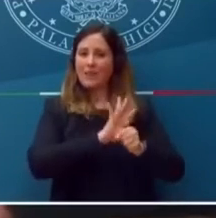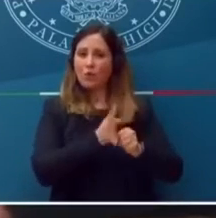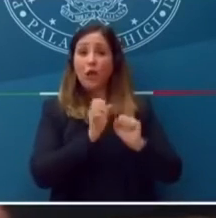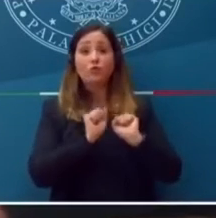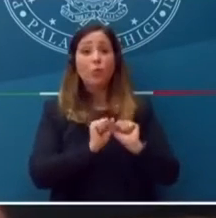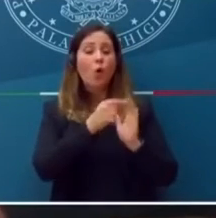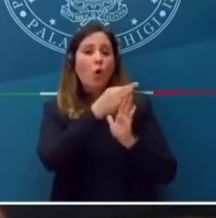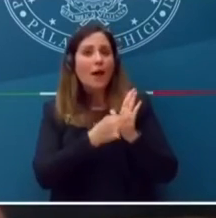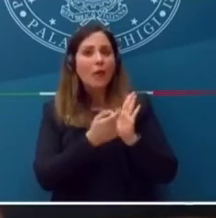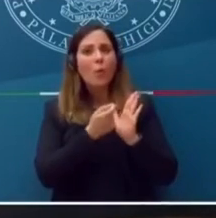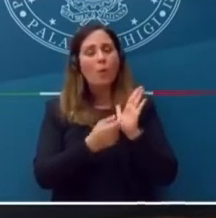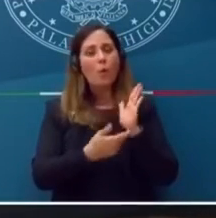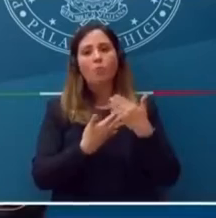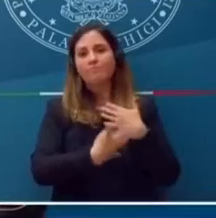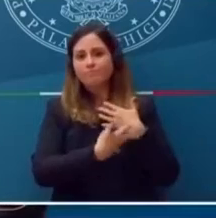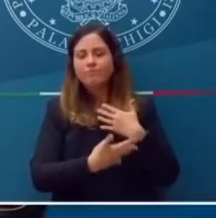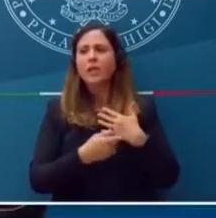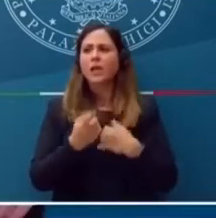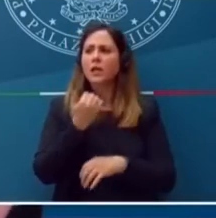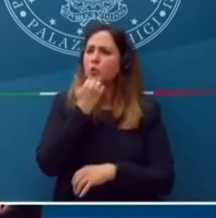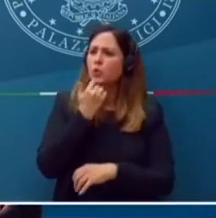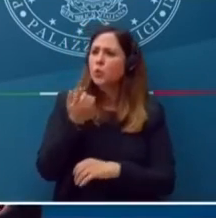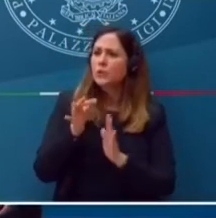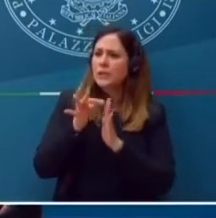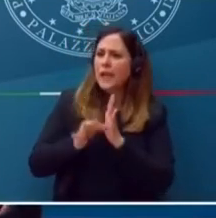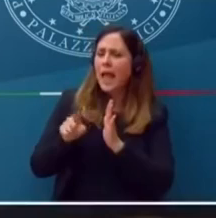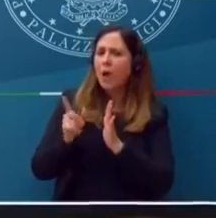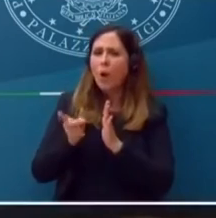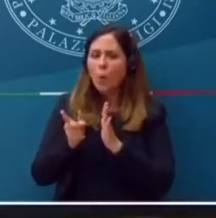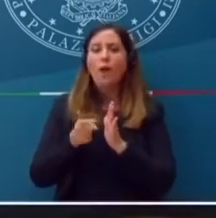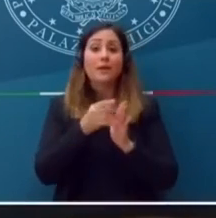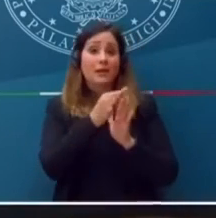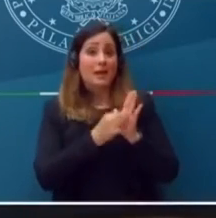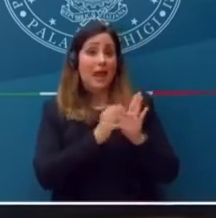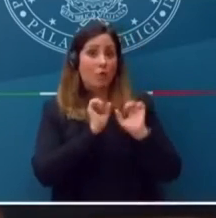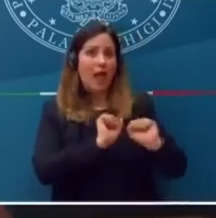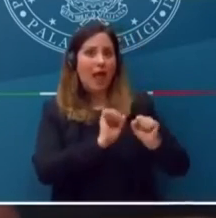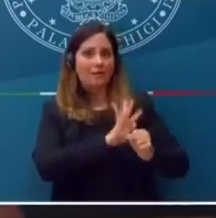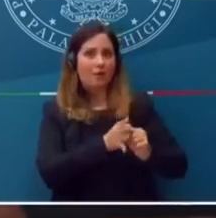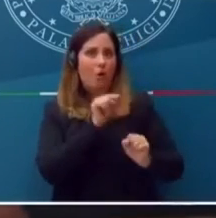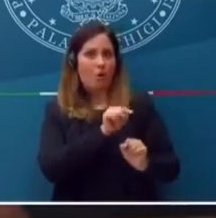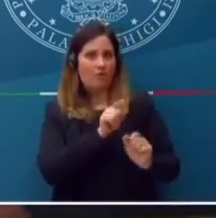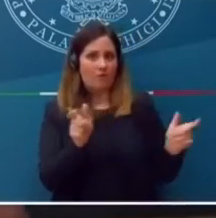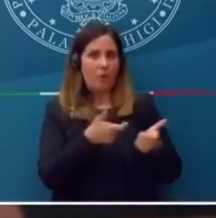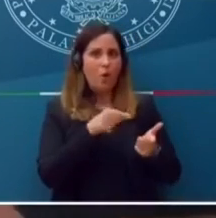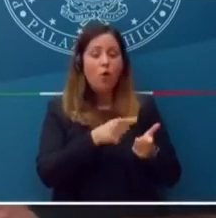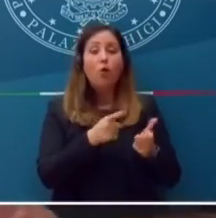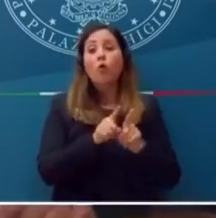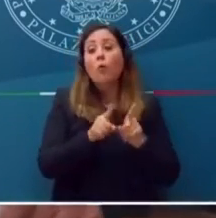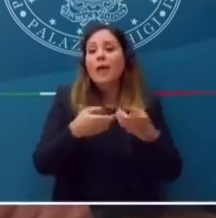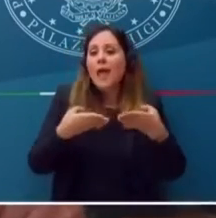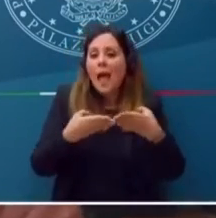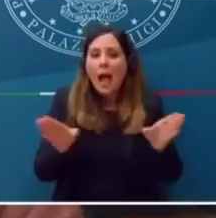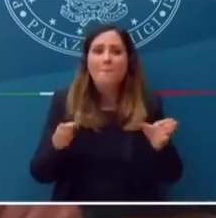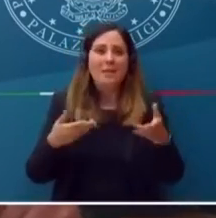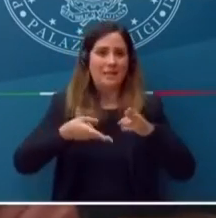di iniziare ad... Scusi, quali regole? Le regole anticontagio. Ah. Di consentire aperture maggiori.